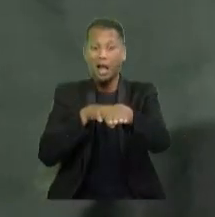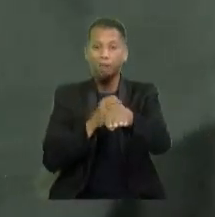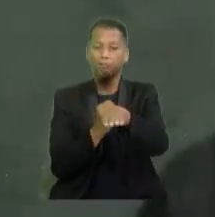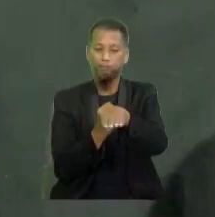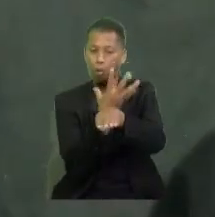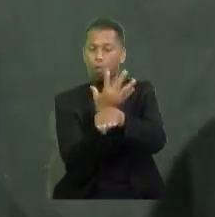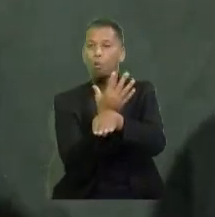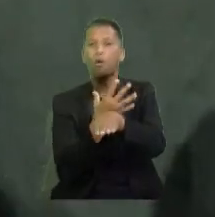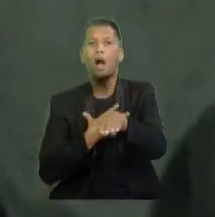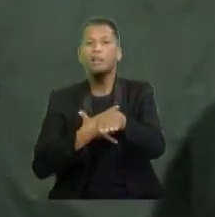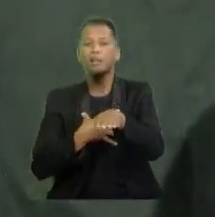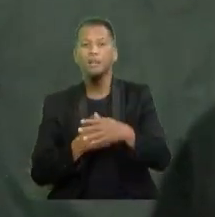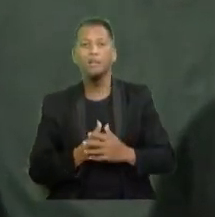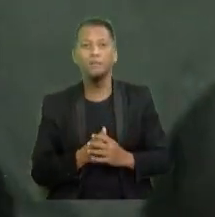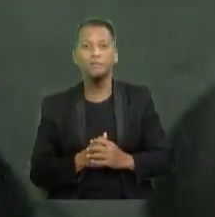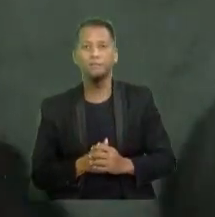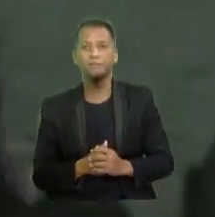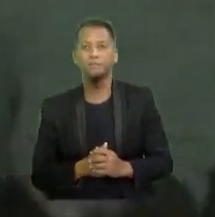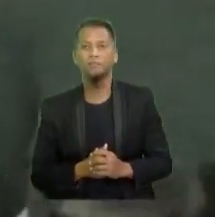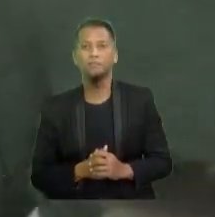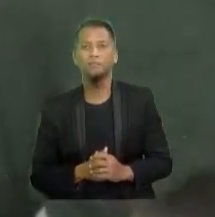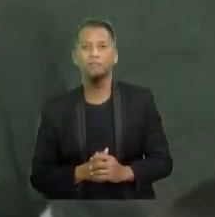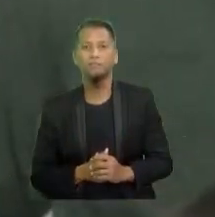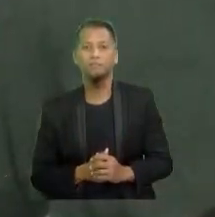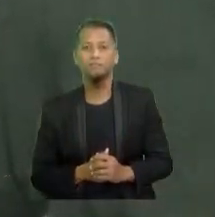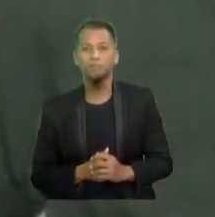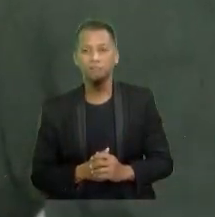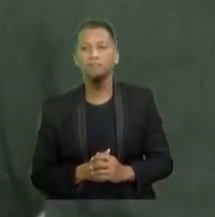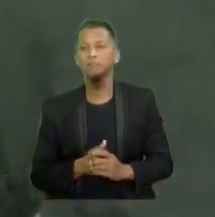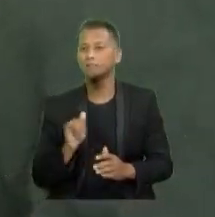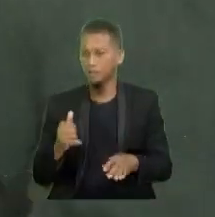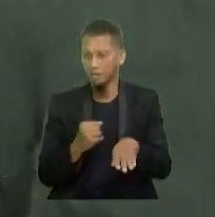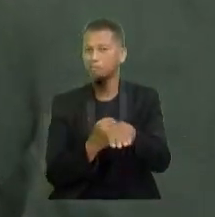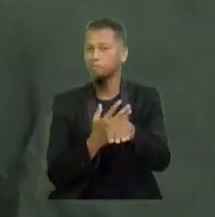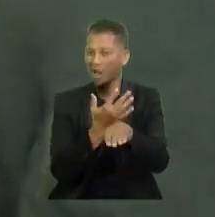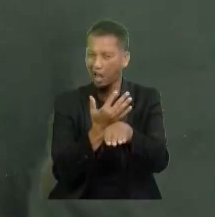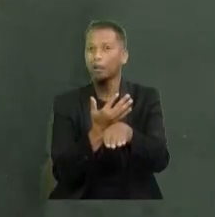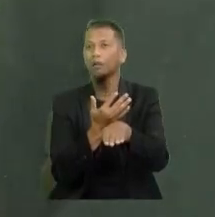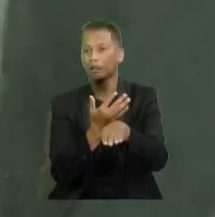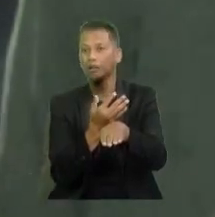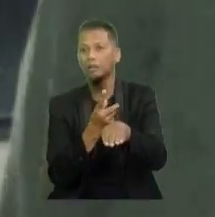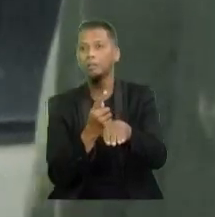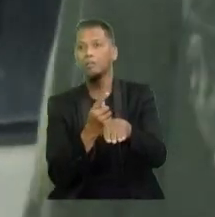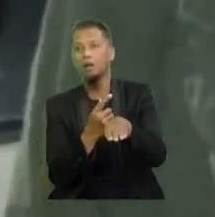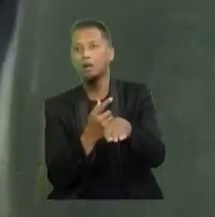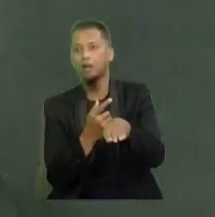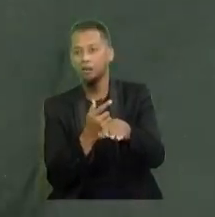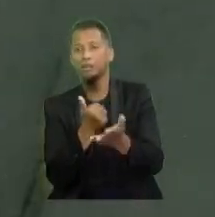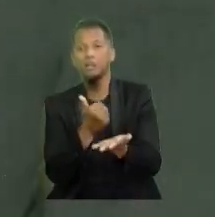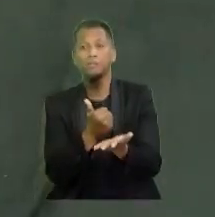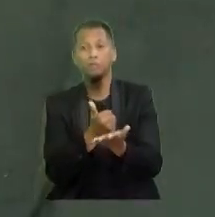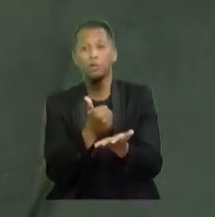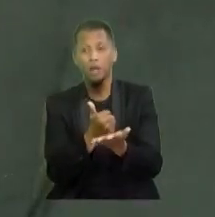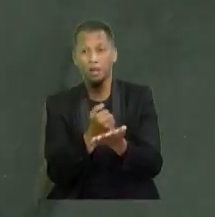mobil tak? Iya, mogok. Setelah itu Pak? Nah, ada kerja mekanik. Oh, yang bisa panggil kah? Iya, mekanik